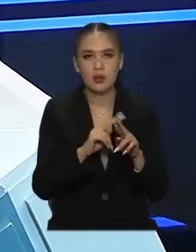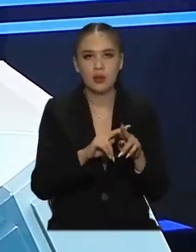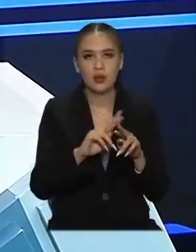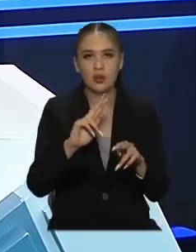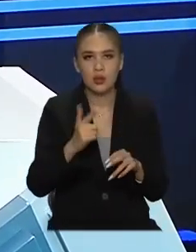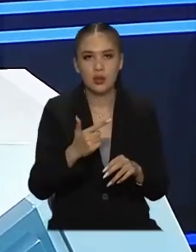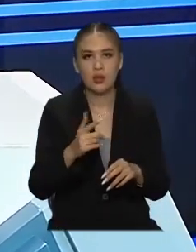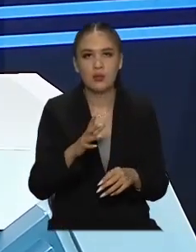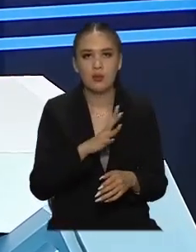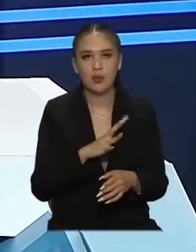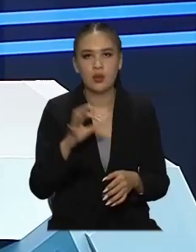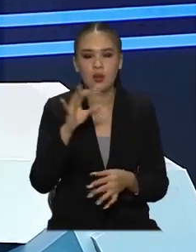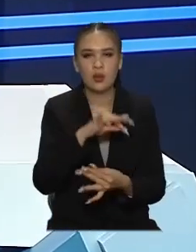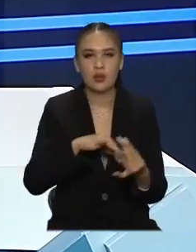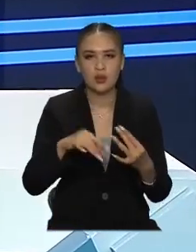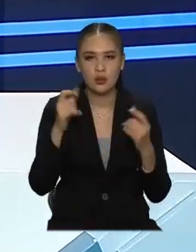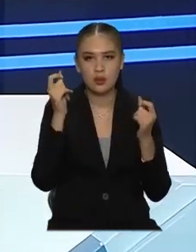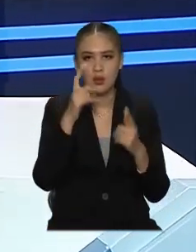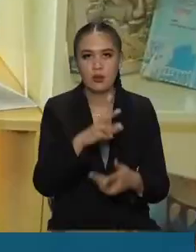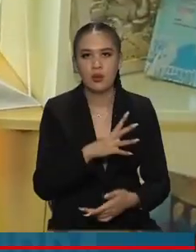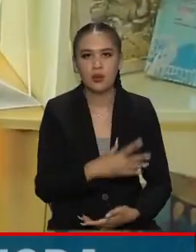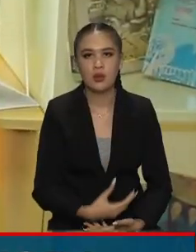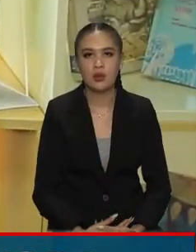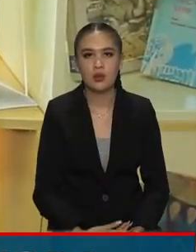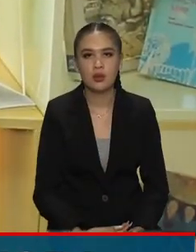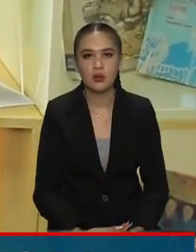Уесова встретилась с авторами работы.